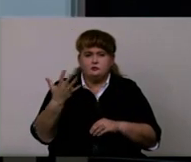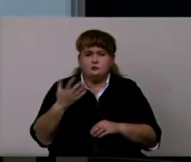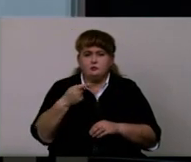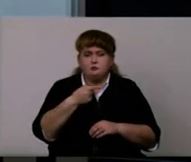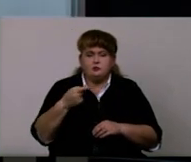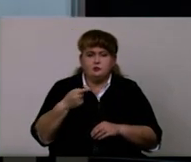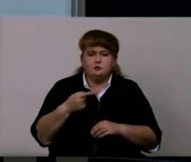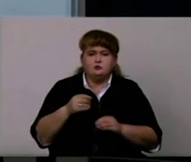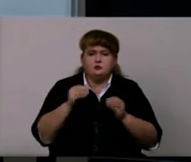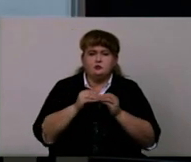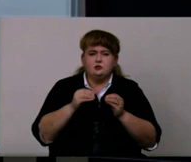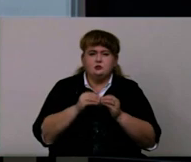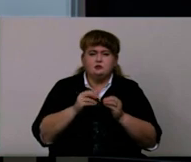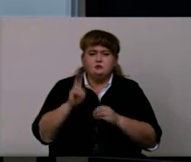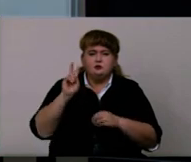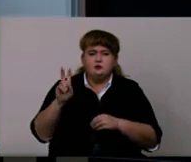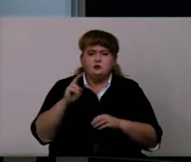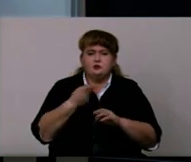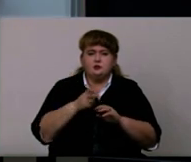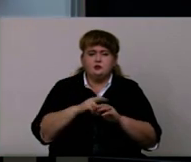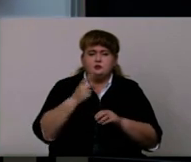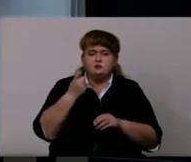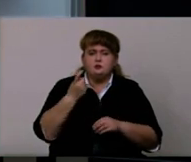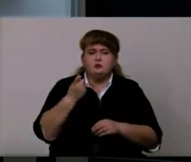225, минус 10 в квадрате, это 100.